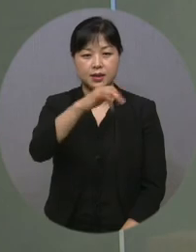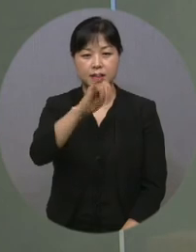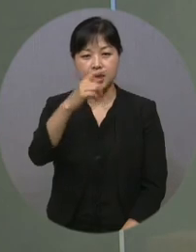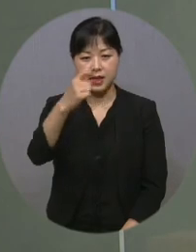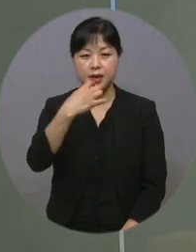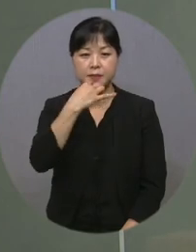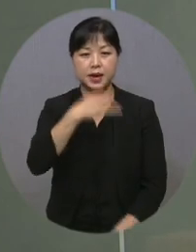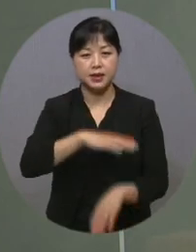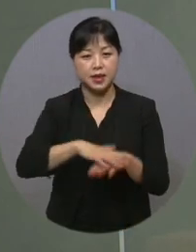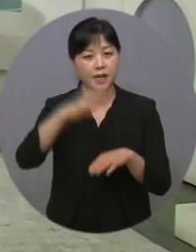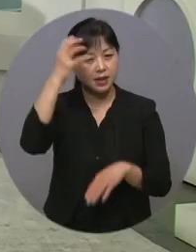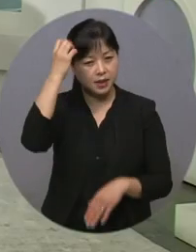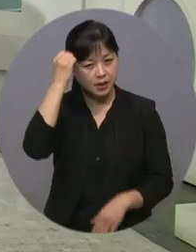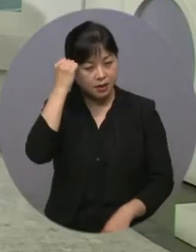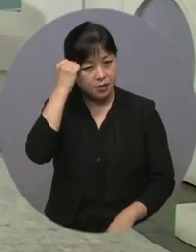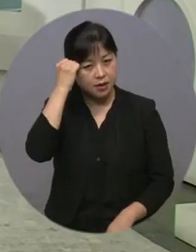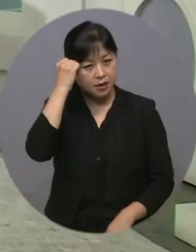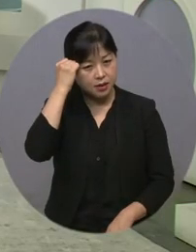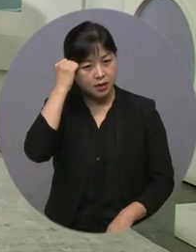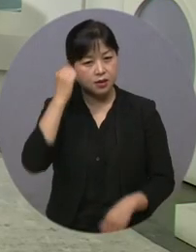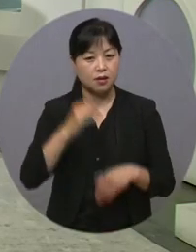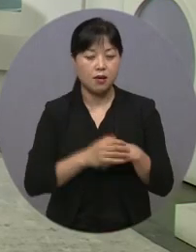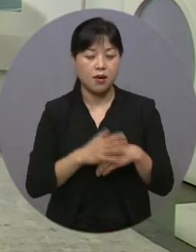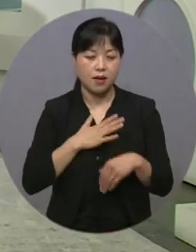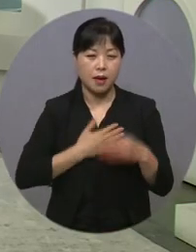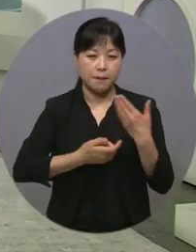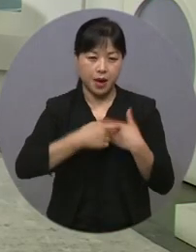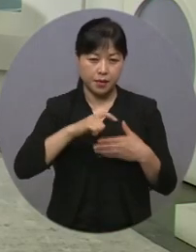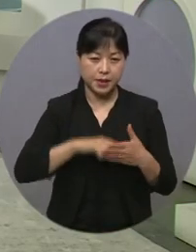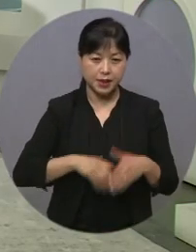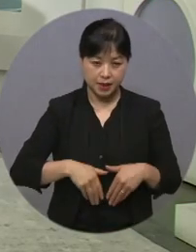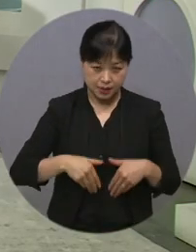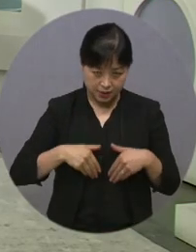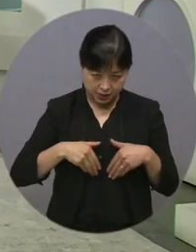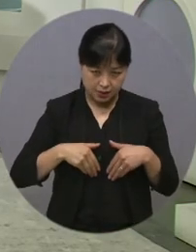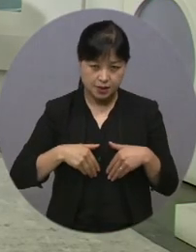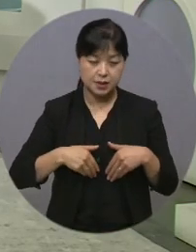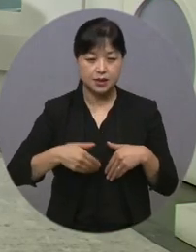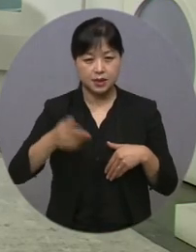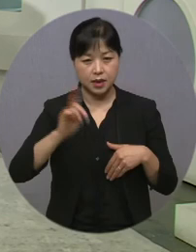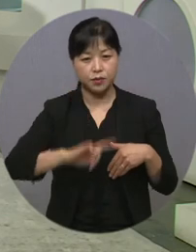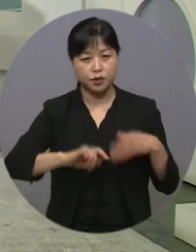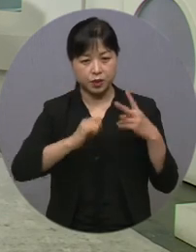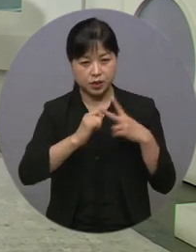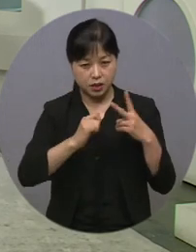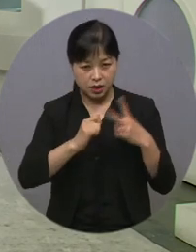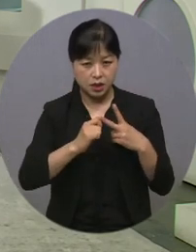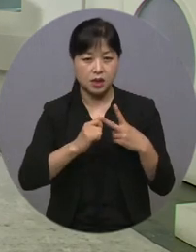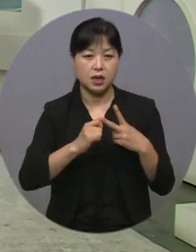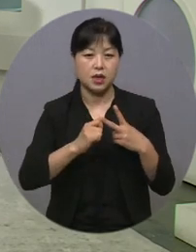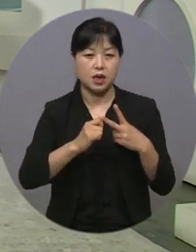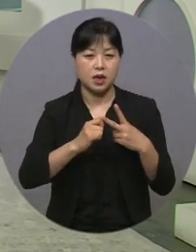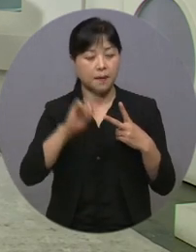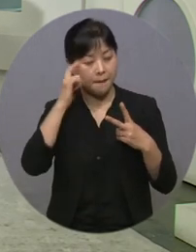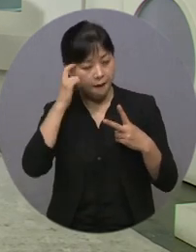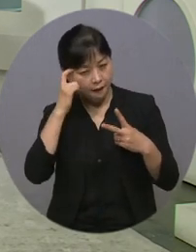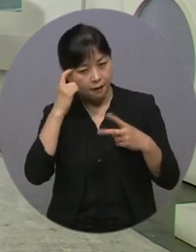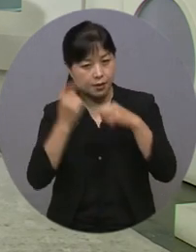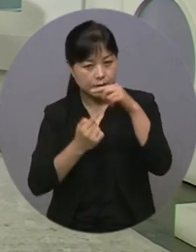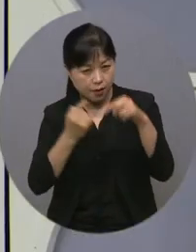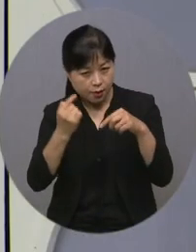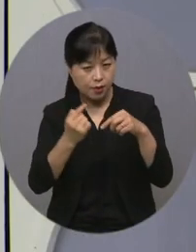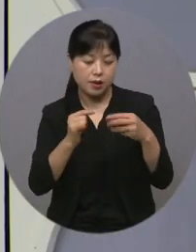상기해서 허트, 마음이 따뜻하면서 머리를 쓰면서 거기에